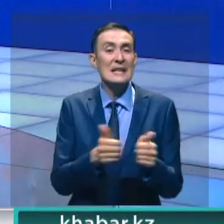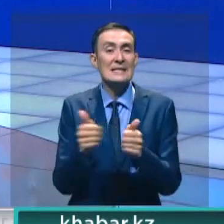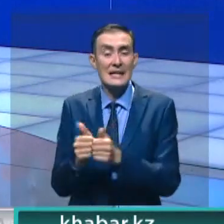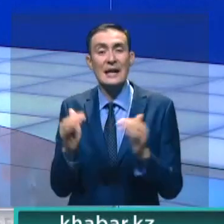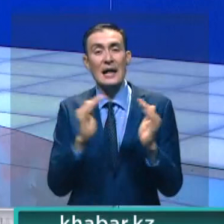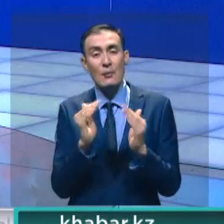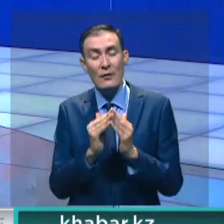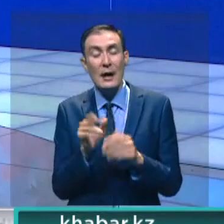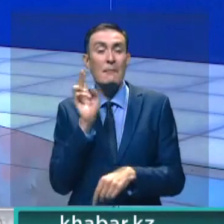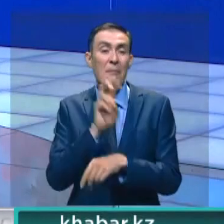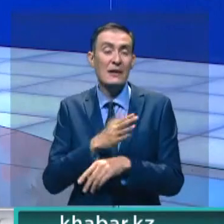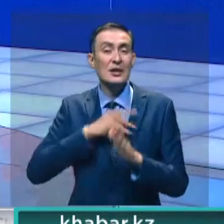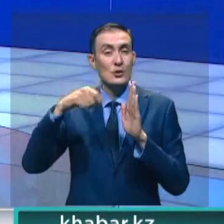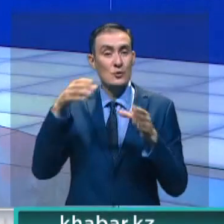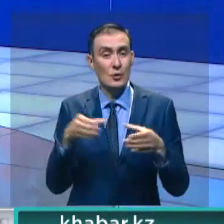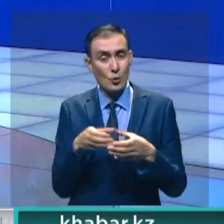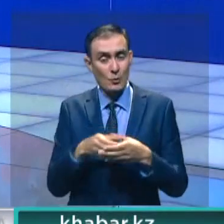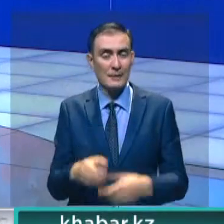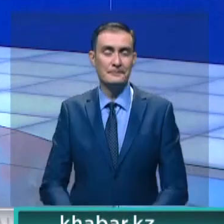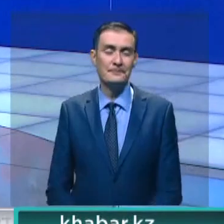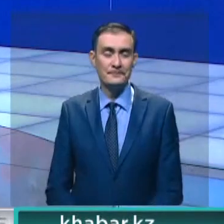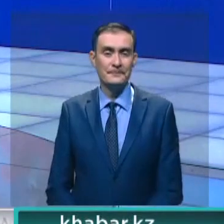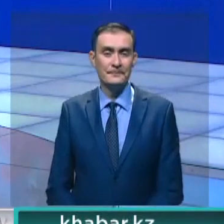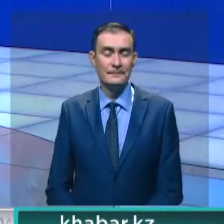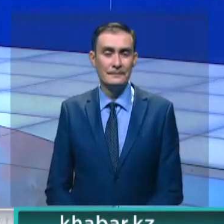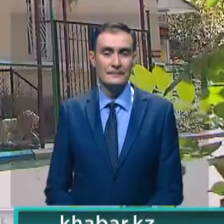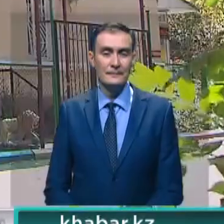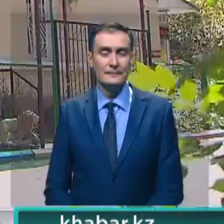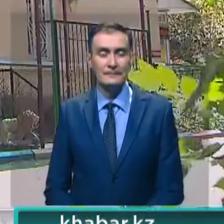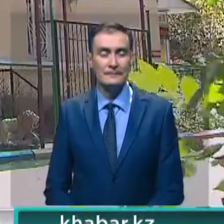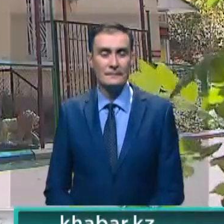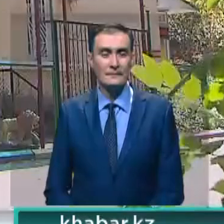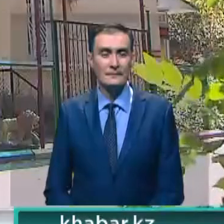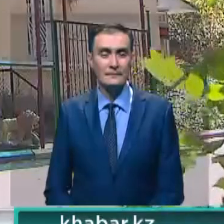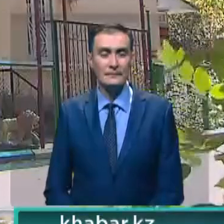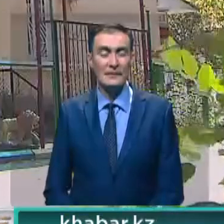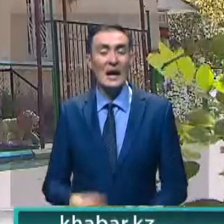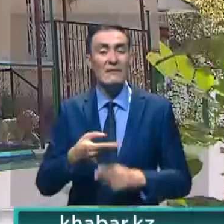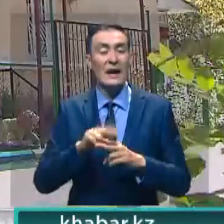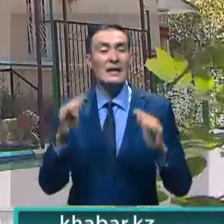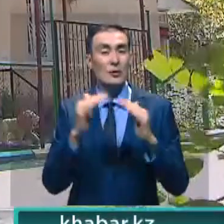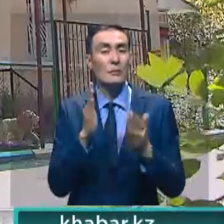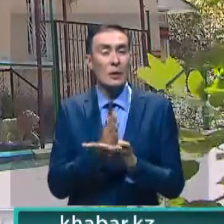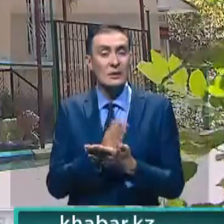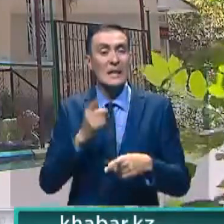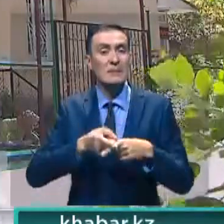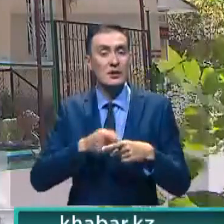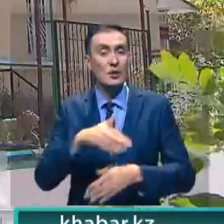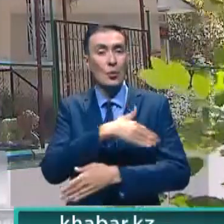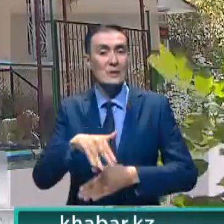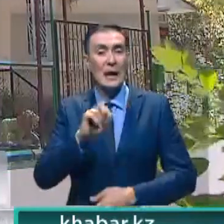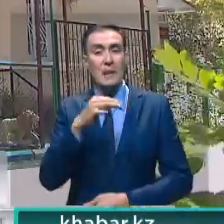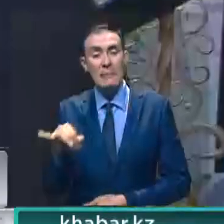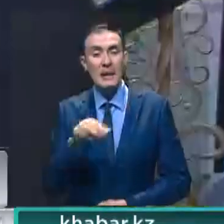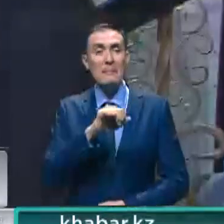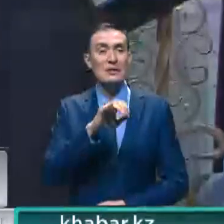домов. Побывала там и наш корреспондент Шапагат Мурзабекова. В этот дом, что находится на пересечении улиц Абая